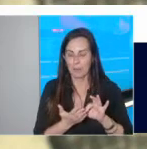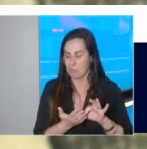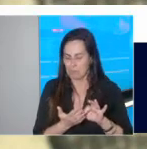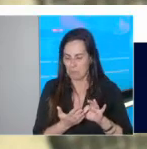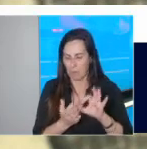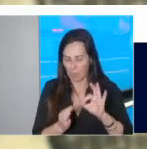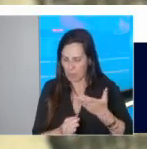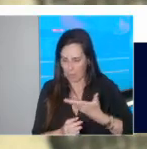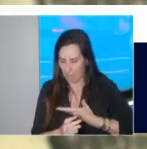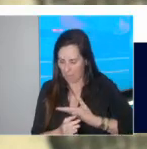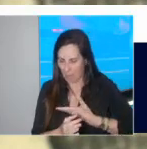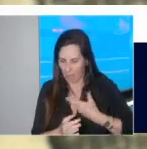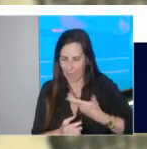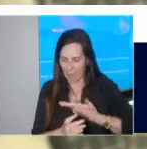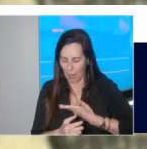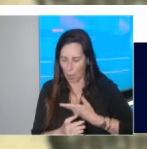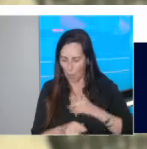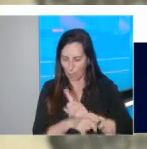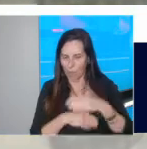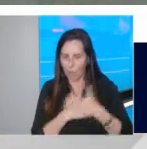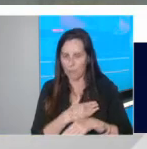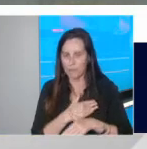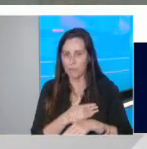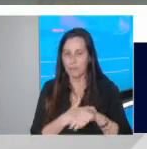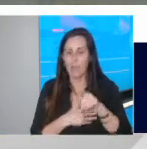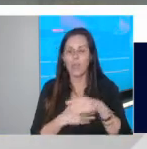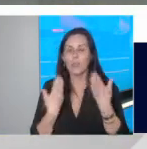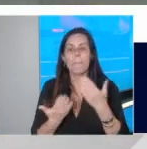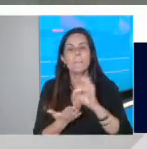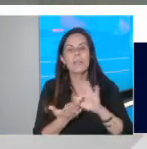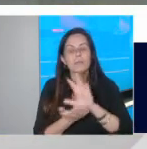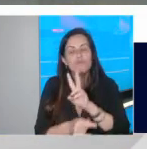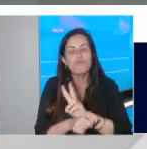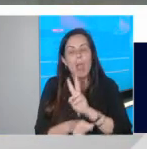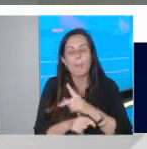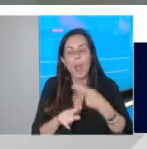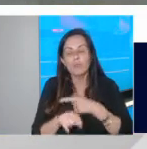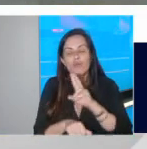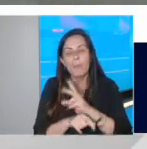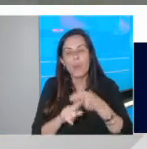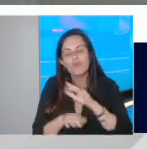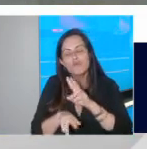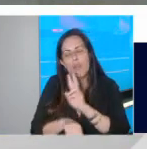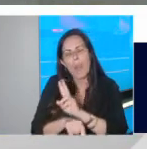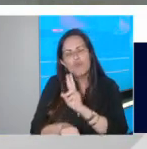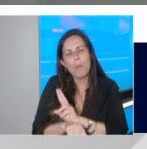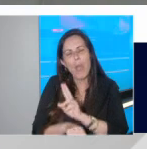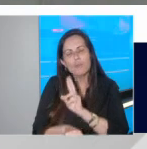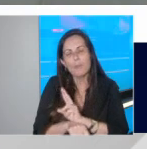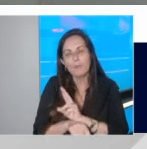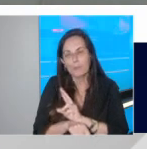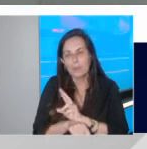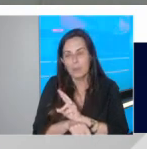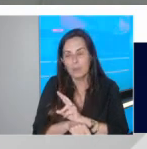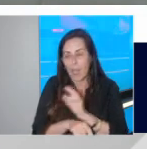ממש לאחרונה אצלנו במסגרת המבצע, אז ורה מוסרת מכתב שנשמר על ידי דודתה סופיה,